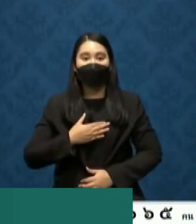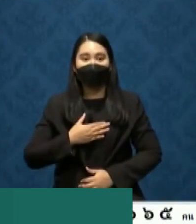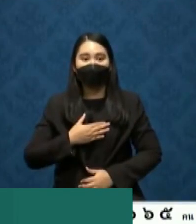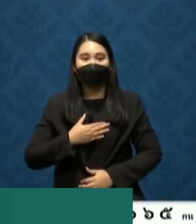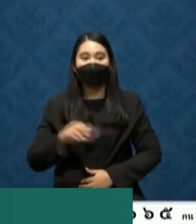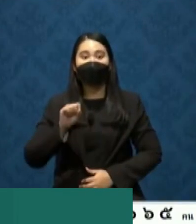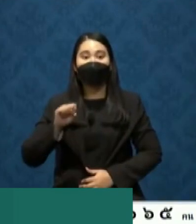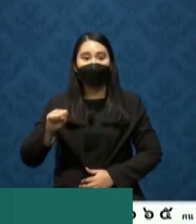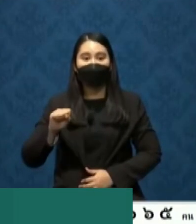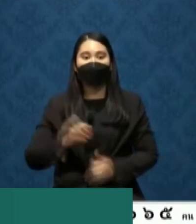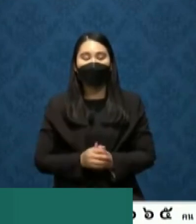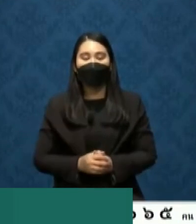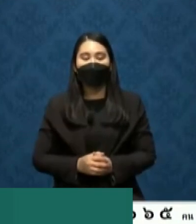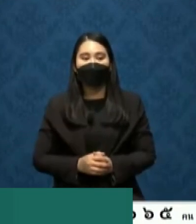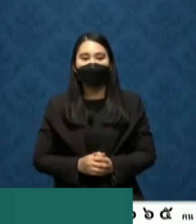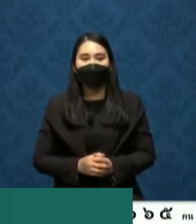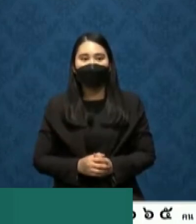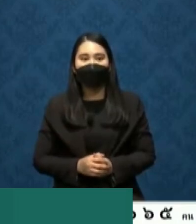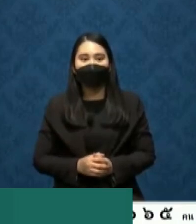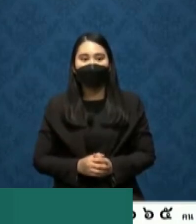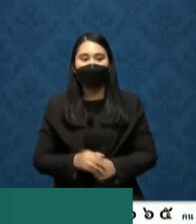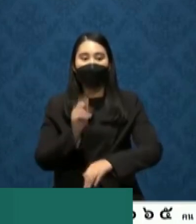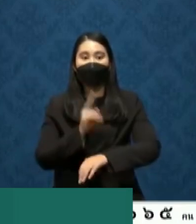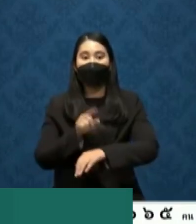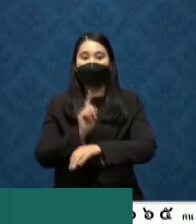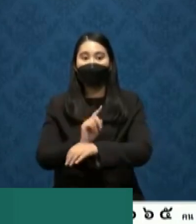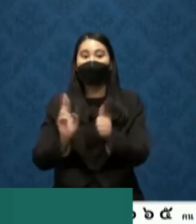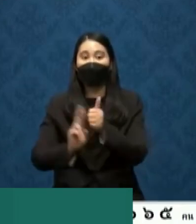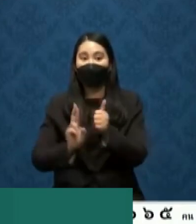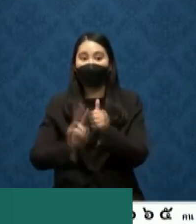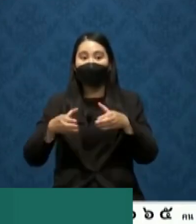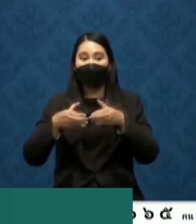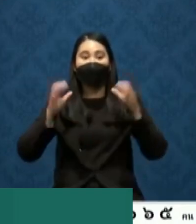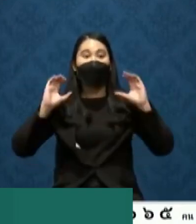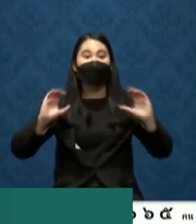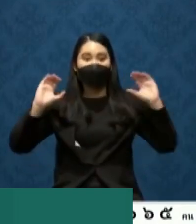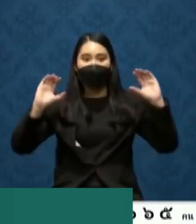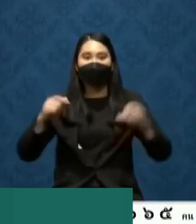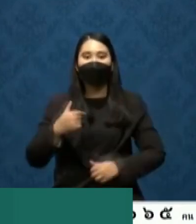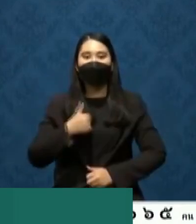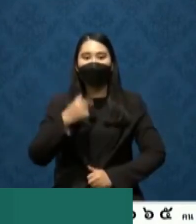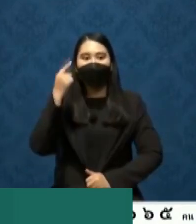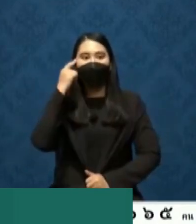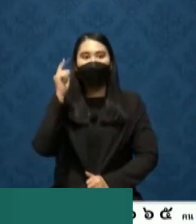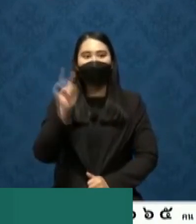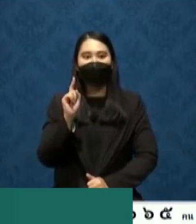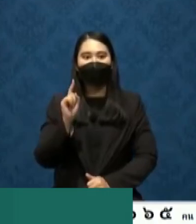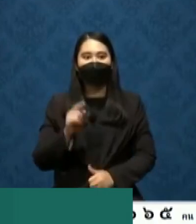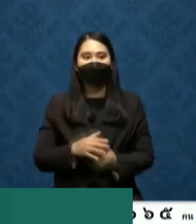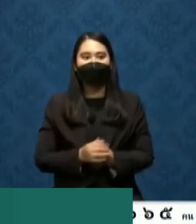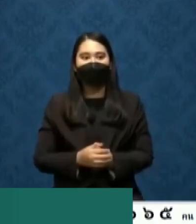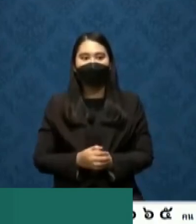นเนี่ยพูดตั้งแต่วันก่อนแล้วว่าคือมันเป็นวาระที่น่าจับตาและอยากให้ใช้แบบว่าวุฒิภาวะในการอภิปรายเพราะว่